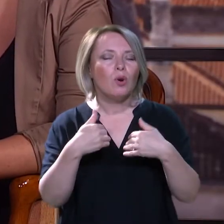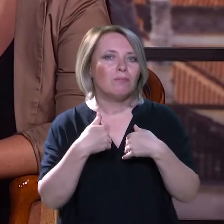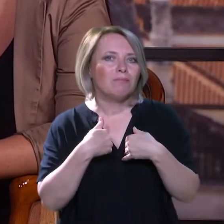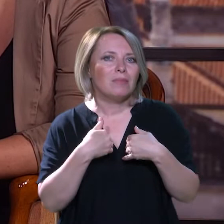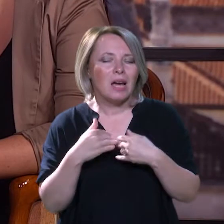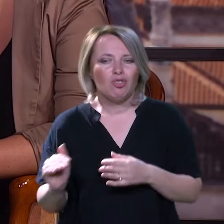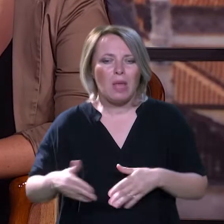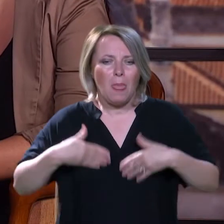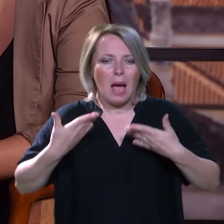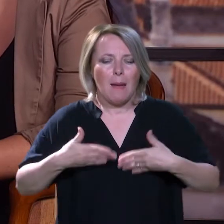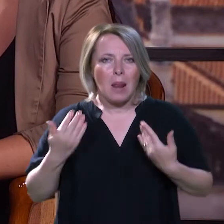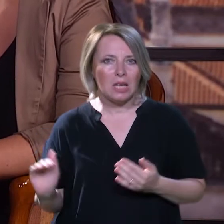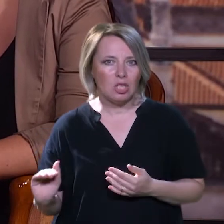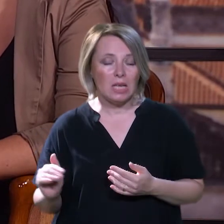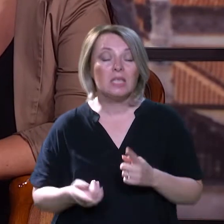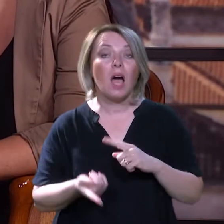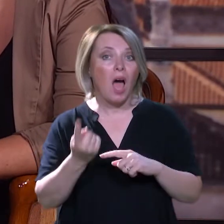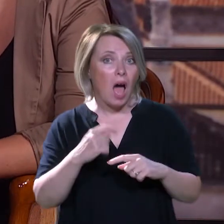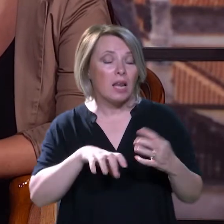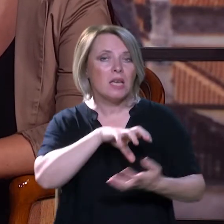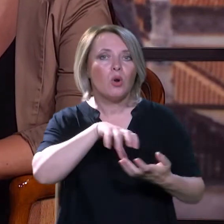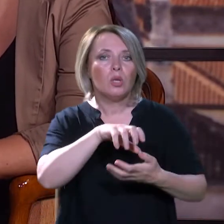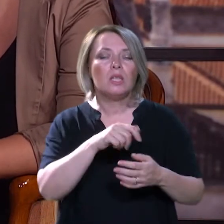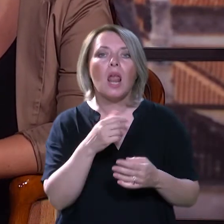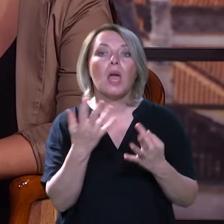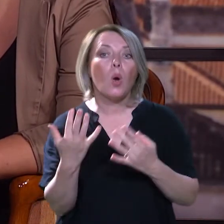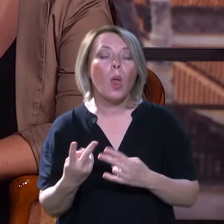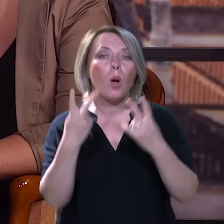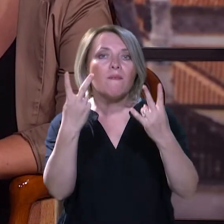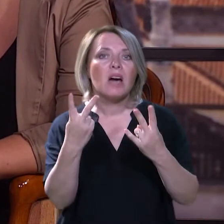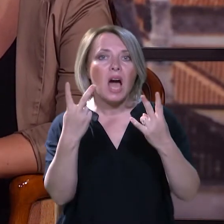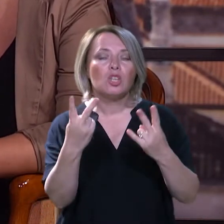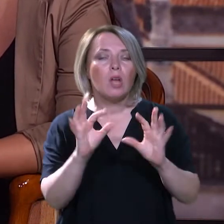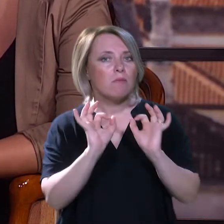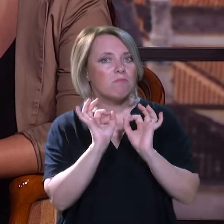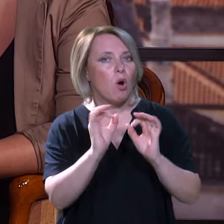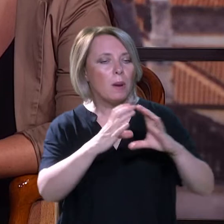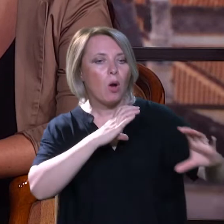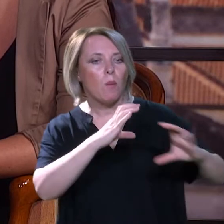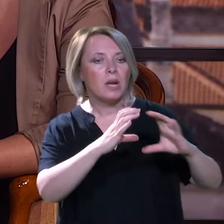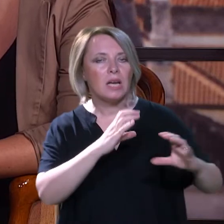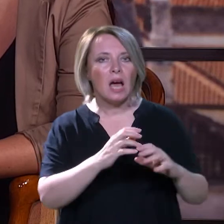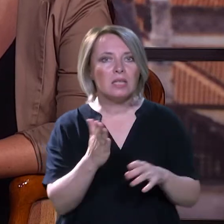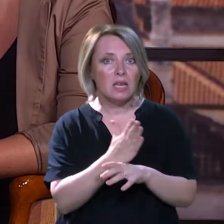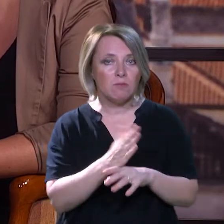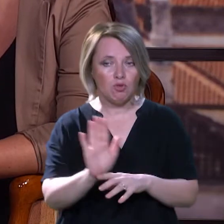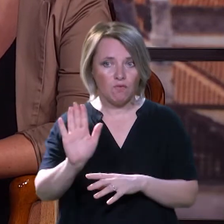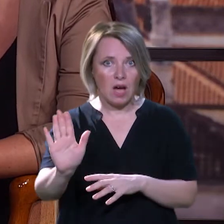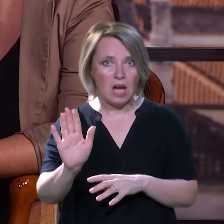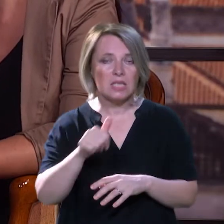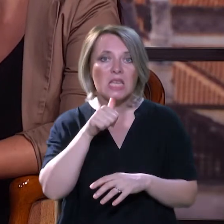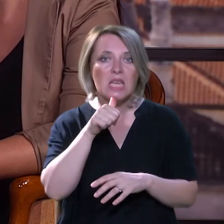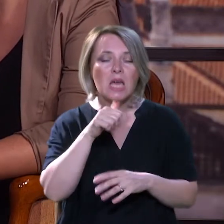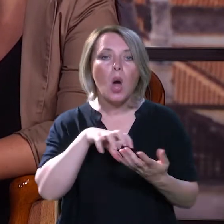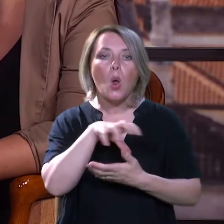oni naši najmlađi, ali i roditelji, zapravo koliko je važna ta jedna dobra komunikacija između vas, roditelja